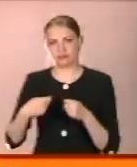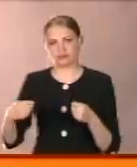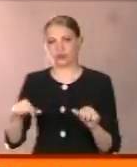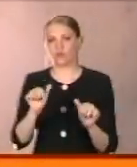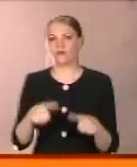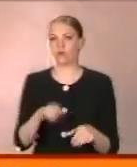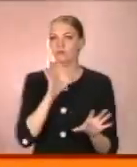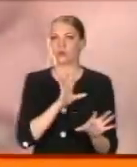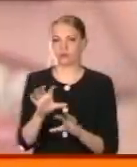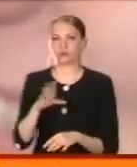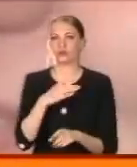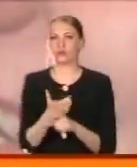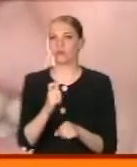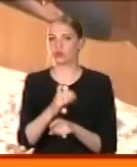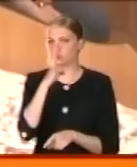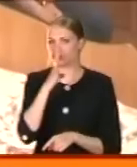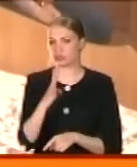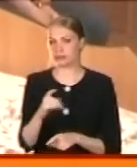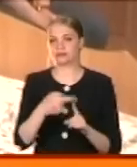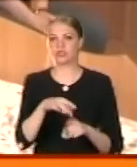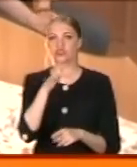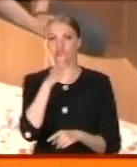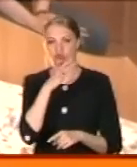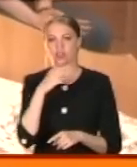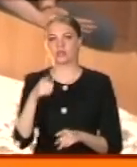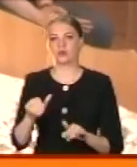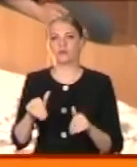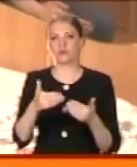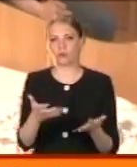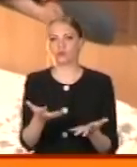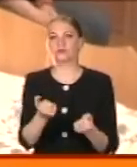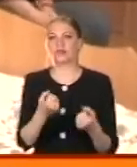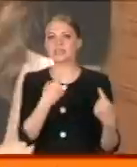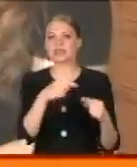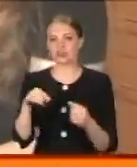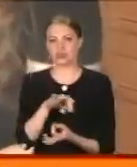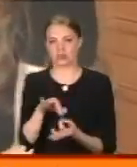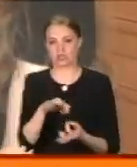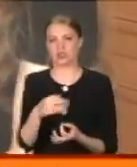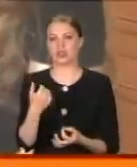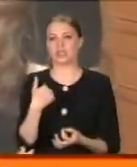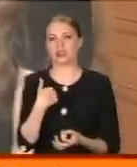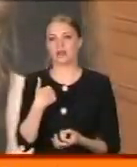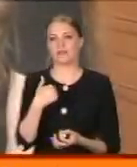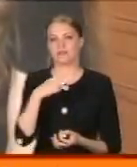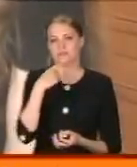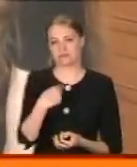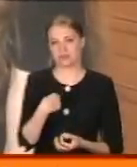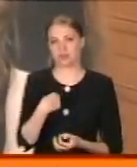з оформленням опіки тривала понад 4 місяці. За цей час Медведєвим пропонували взяти інших сиріт. Нам Наталя Ростиславівна